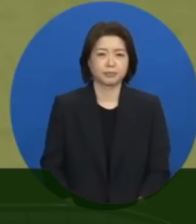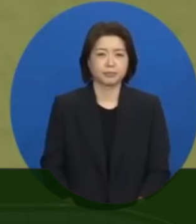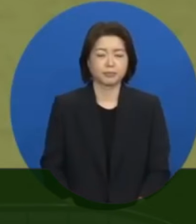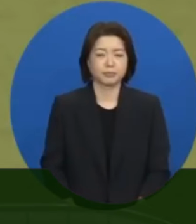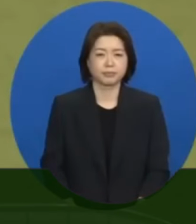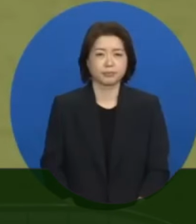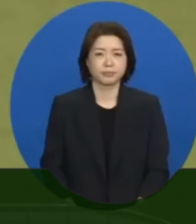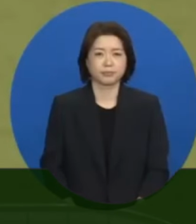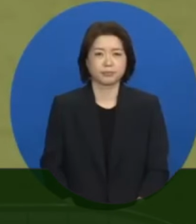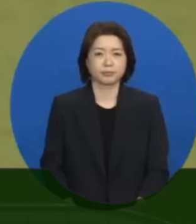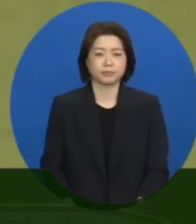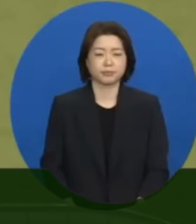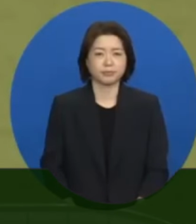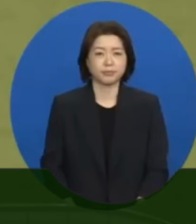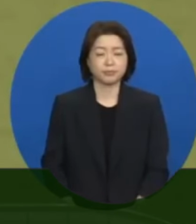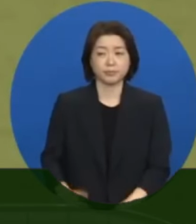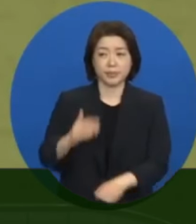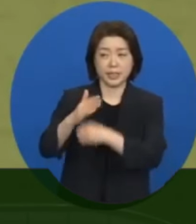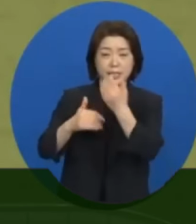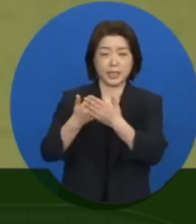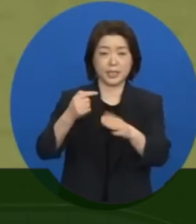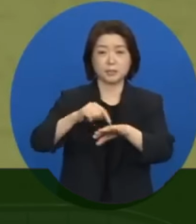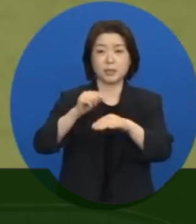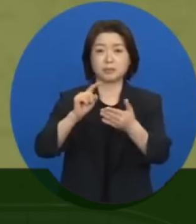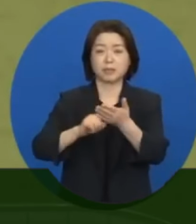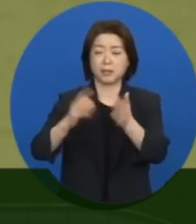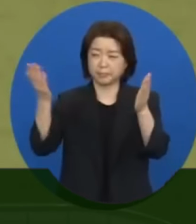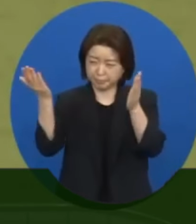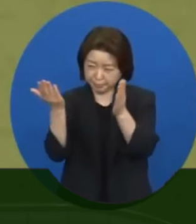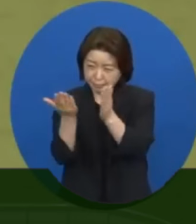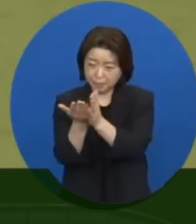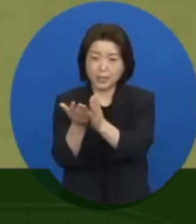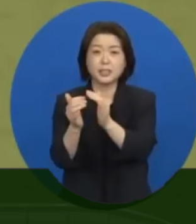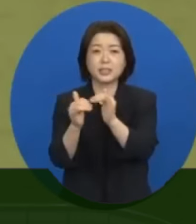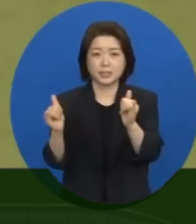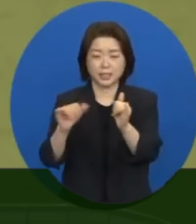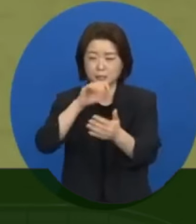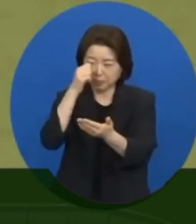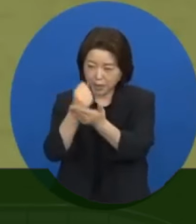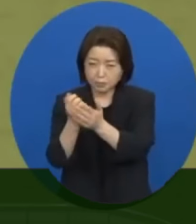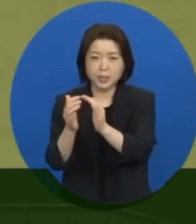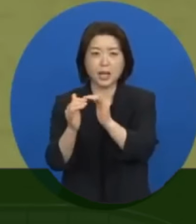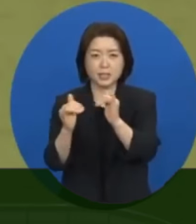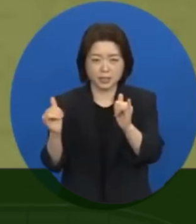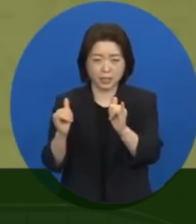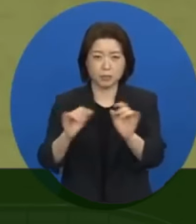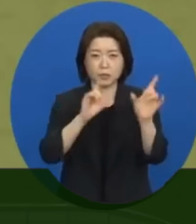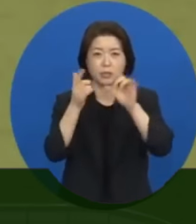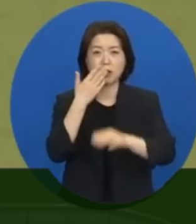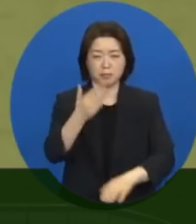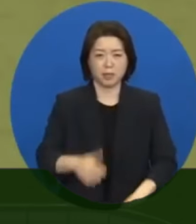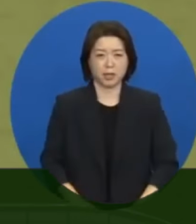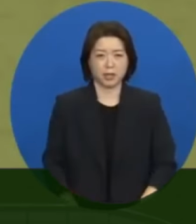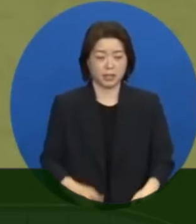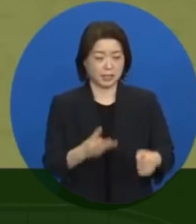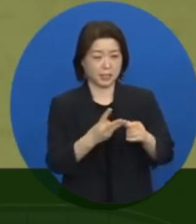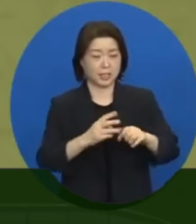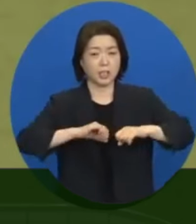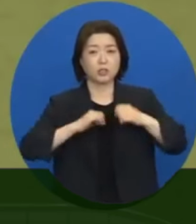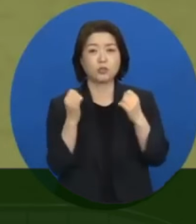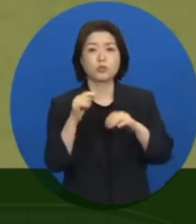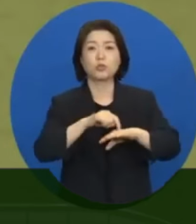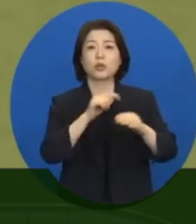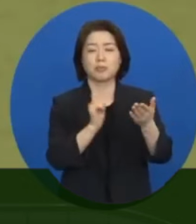있었어요 그래서 하나님 마음에 맞는 사람으로 살아가게 된 것이죠 순종하려는 마음이 세 번째입니다 자 근데 하나가 더 있어요 왜